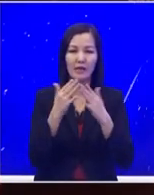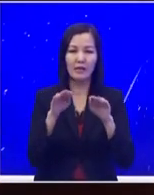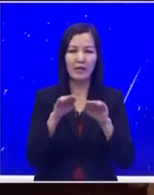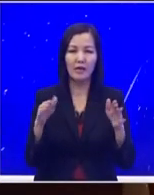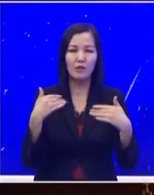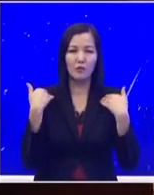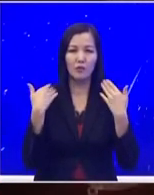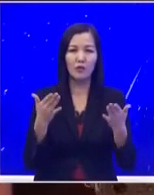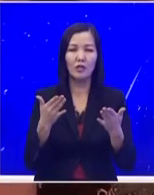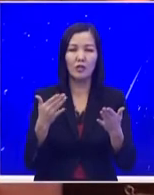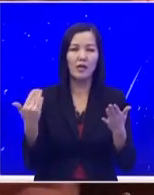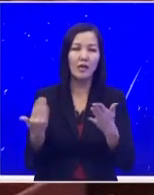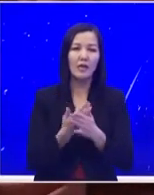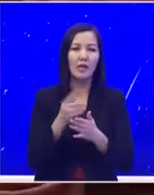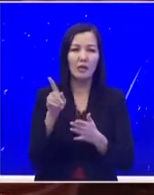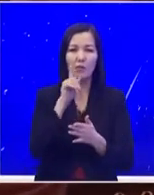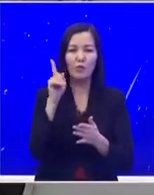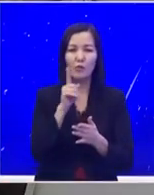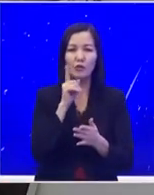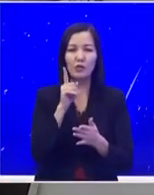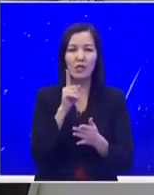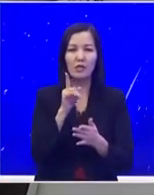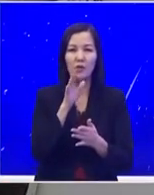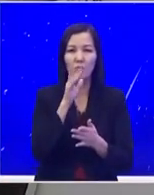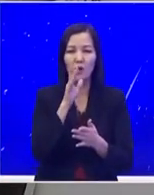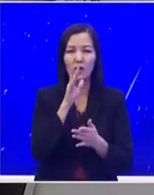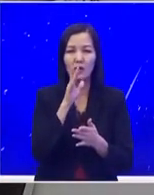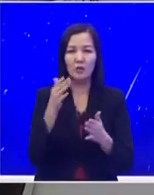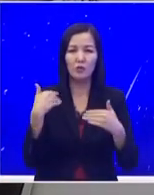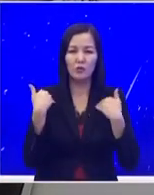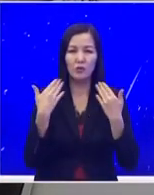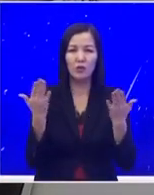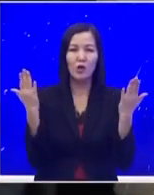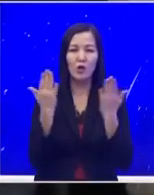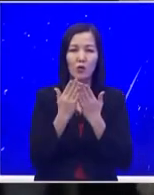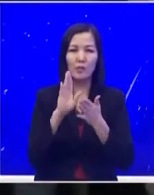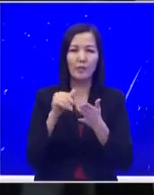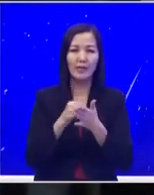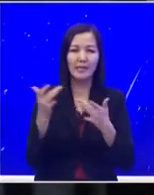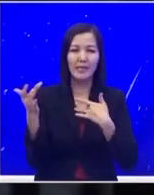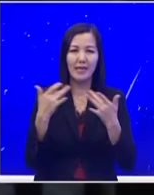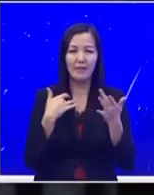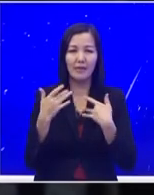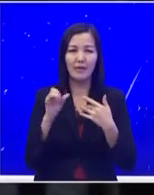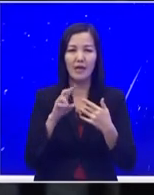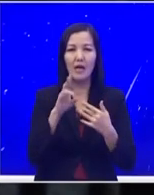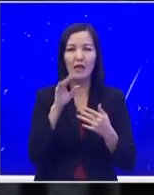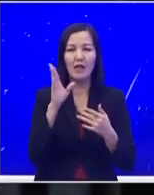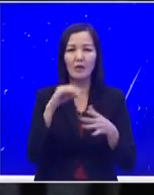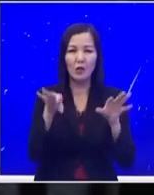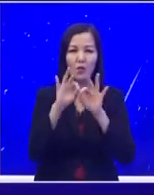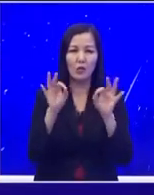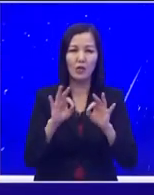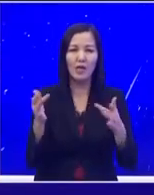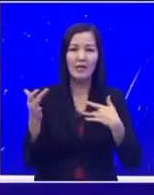ақынның дүниесігін ашқан сәтімен бозбалашағы халық назарына сұнылды. Аталған қойылымдағы басты кейіпкердің образын Алатау дәстүрлі өнер